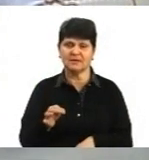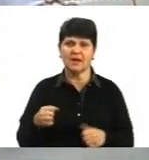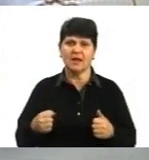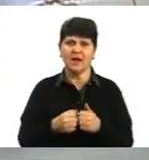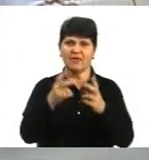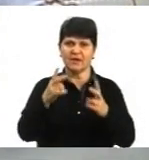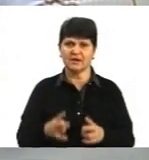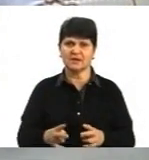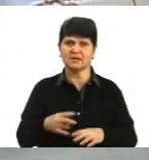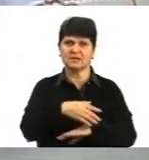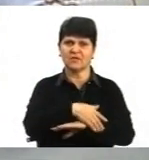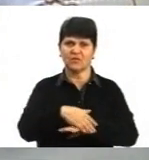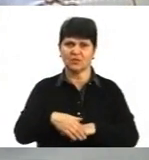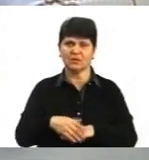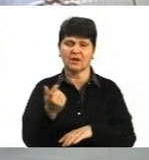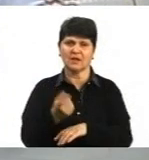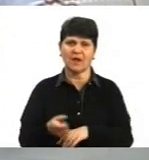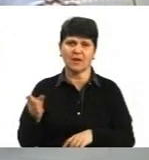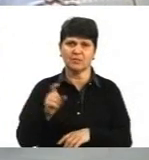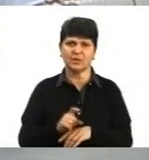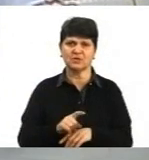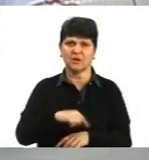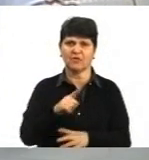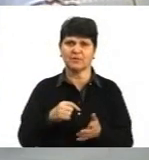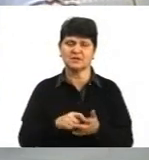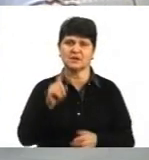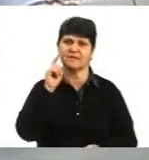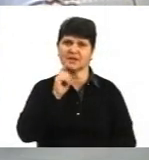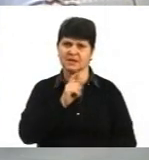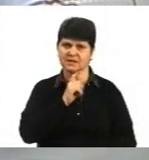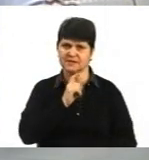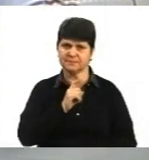вулицях також одна з найбільших в місті Вінниці.